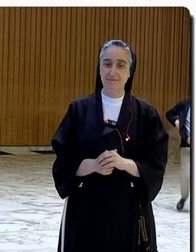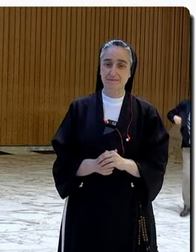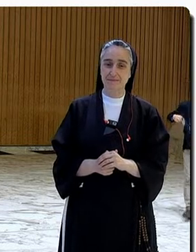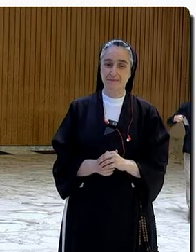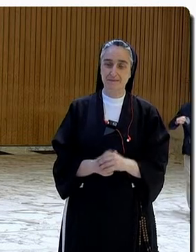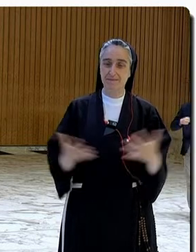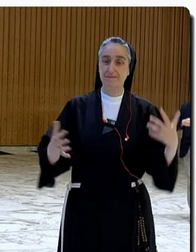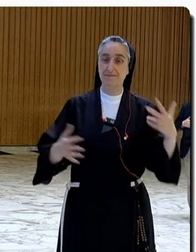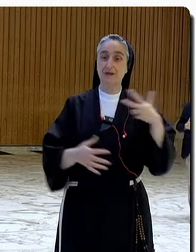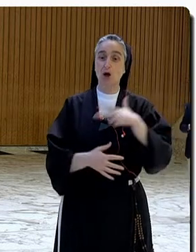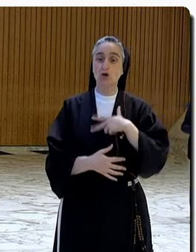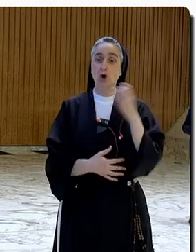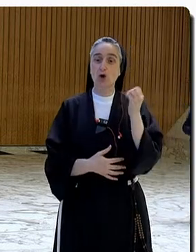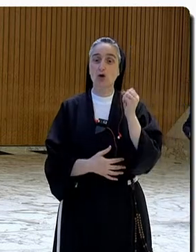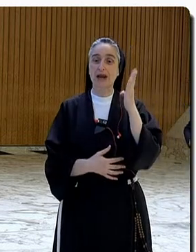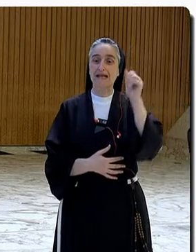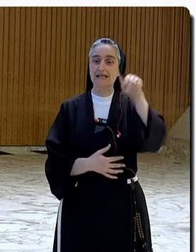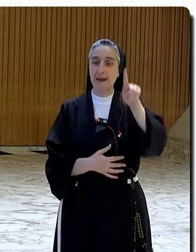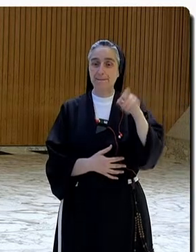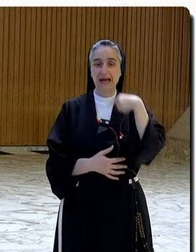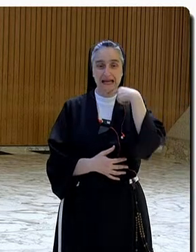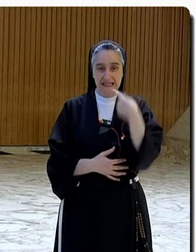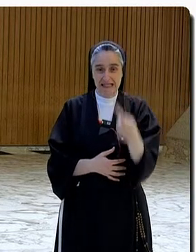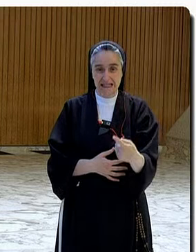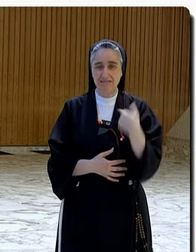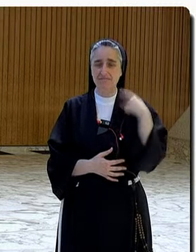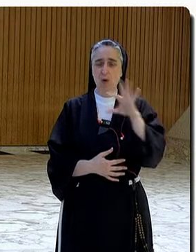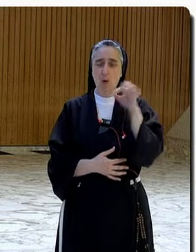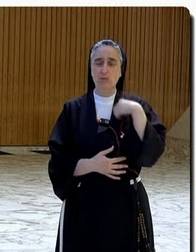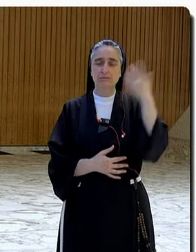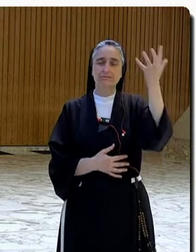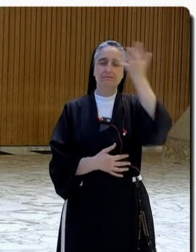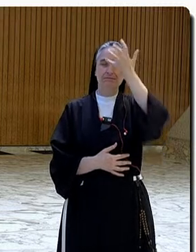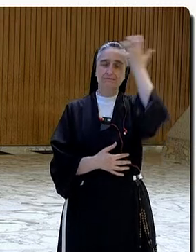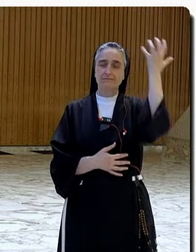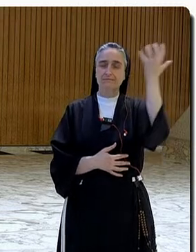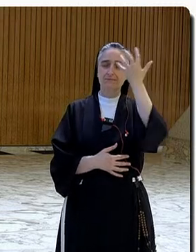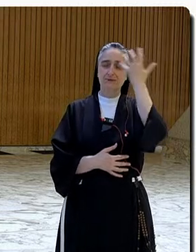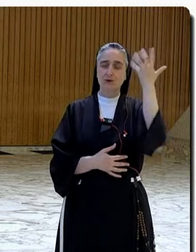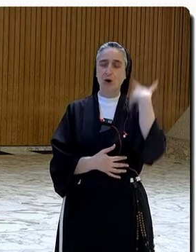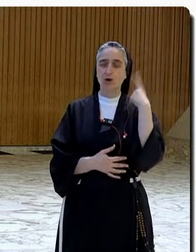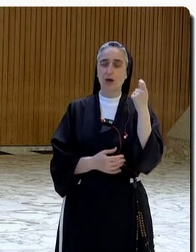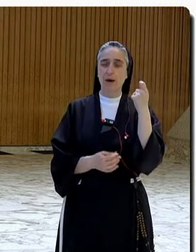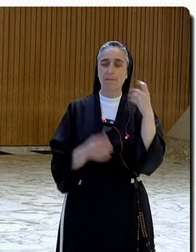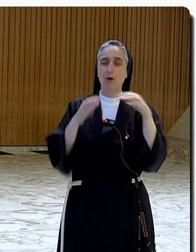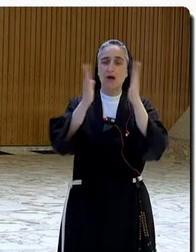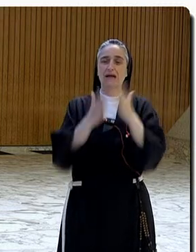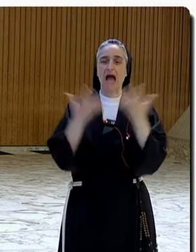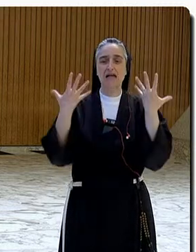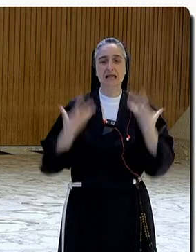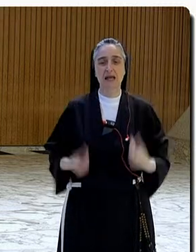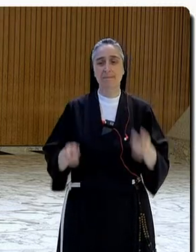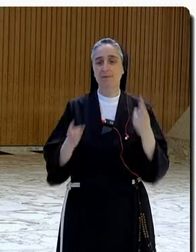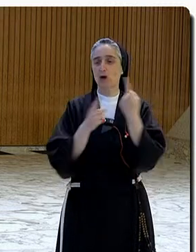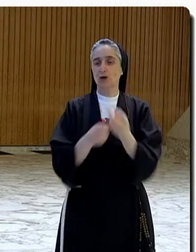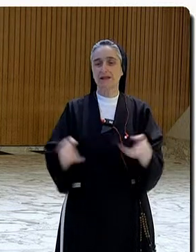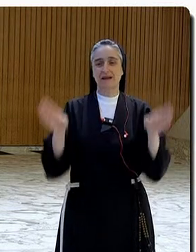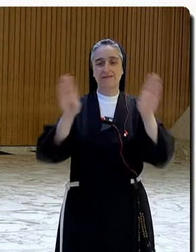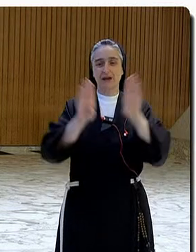Don Oreste Benzi diceva: «Sogniamo il giorno in cui non ci saranno più case di riposo per i